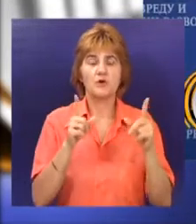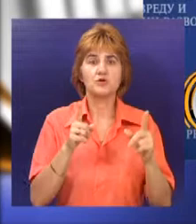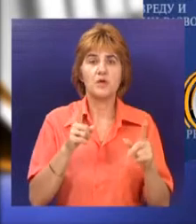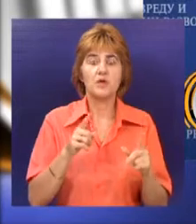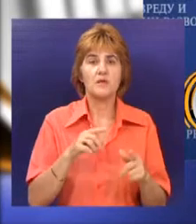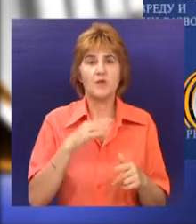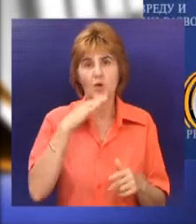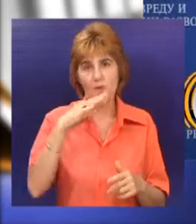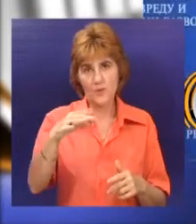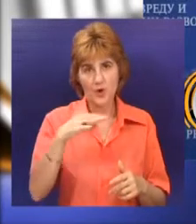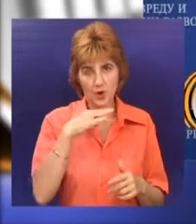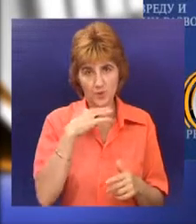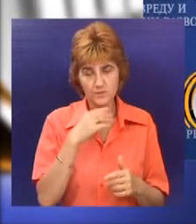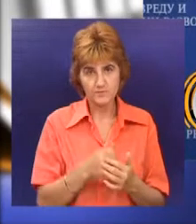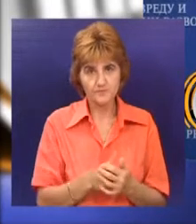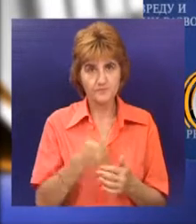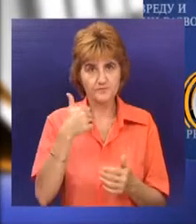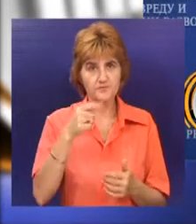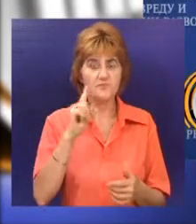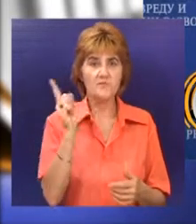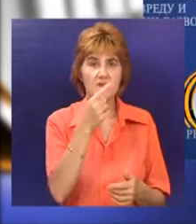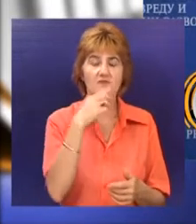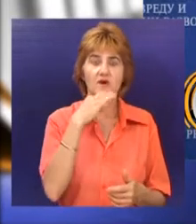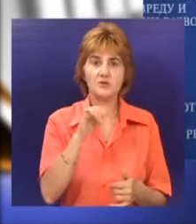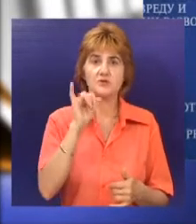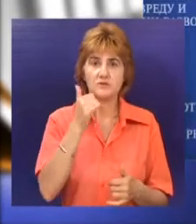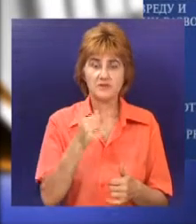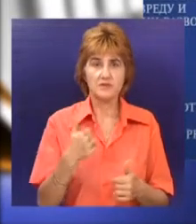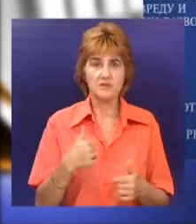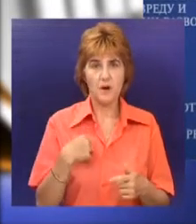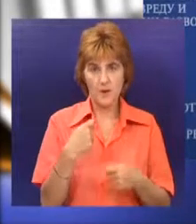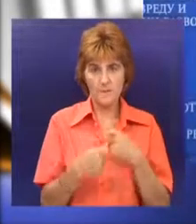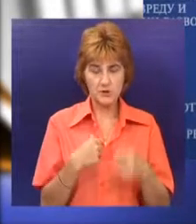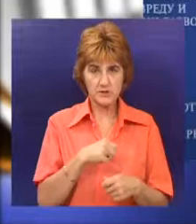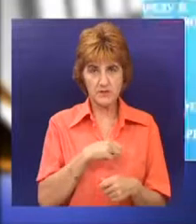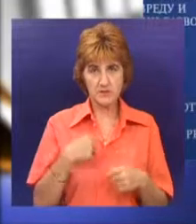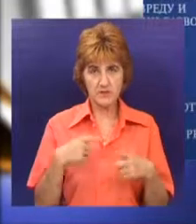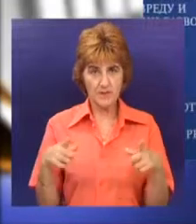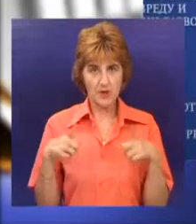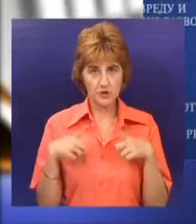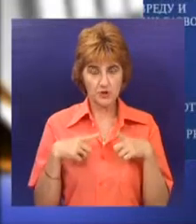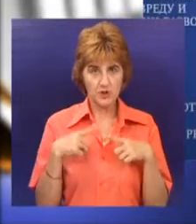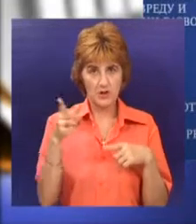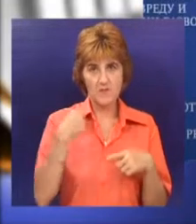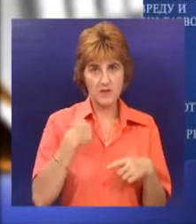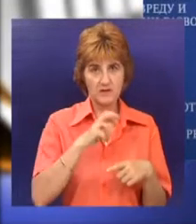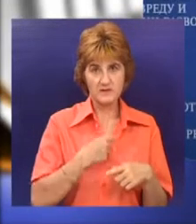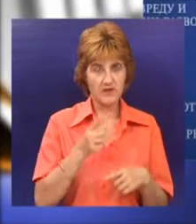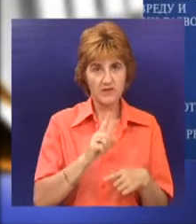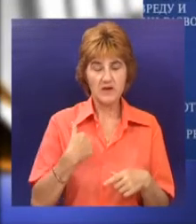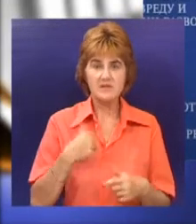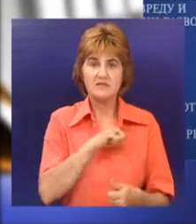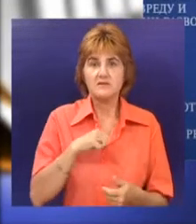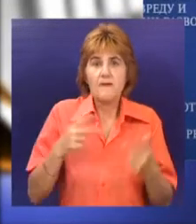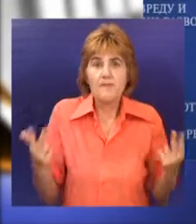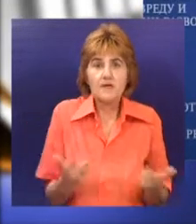poruke. Prvu šaljete vi da se posao ne čeka, nego se aktivno traži i bori se